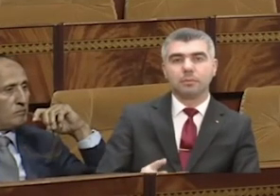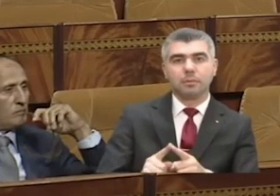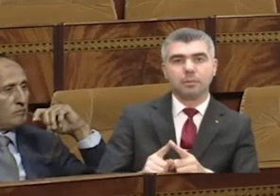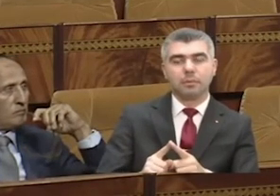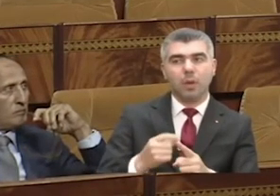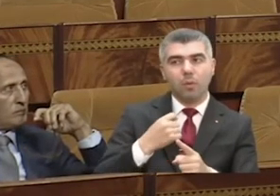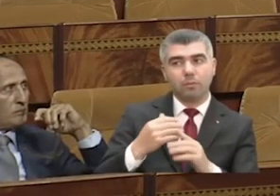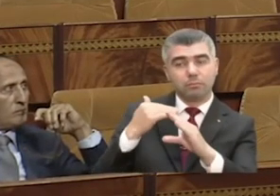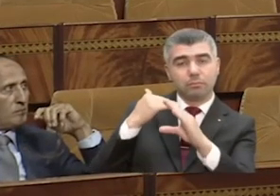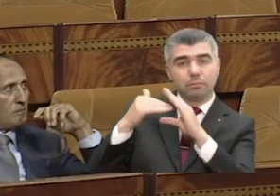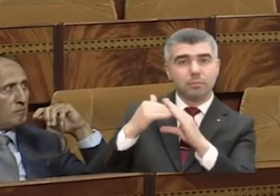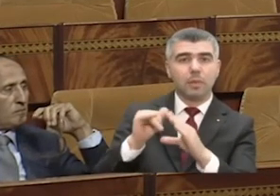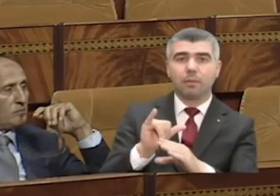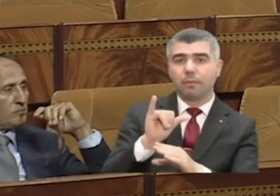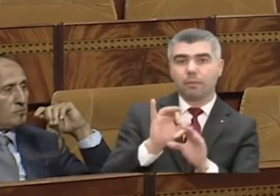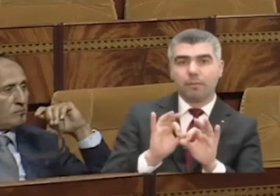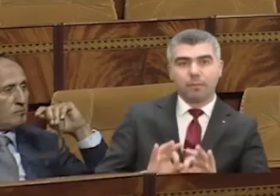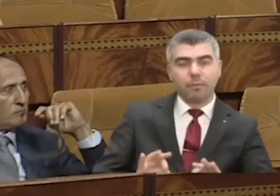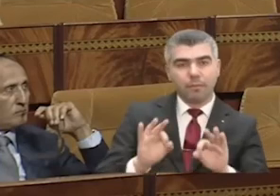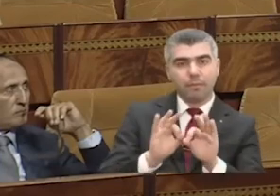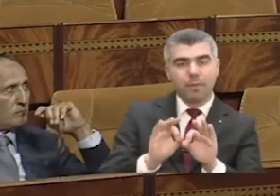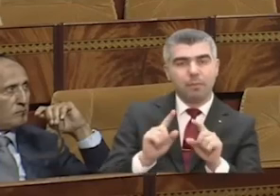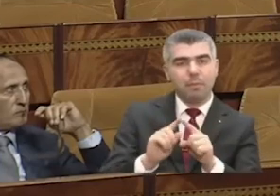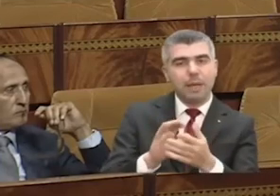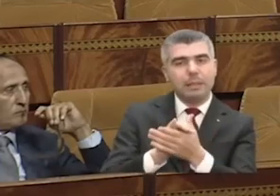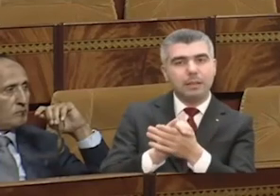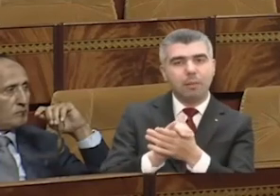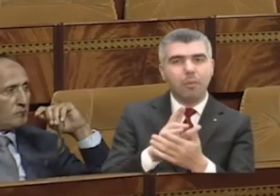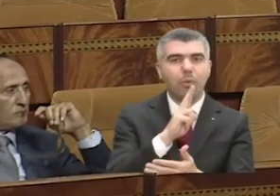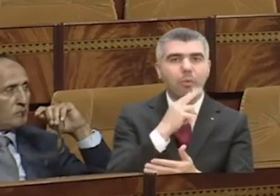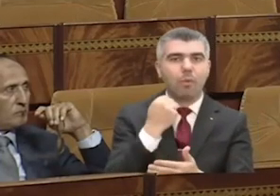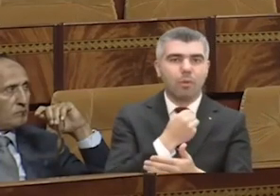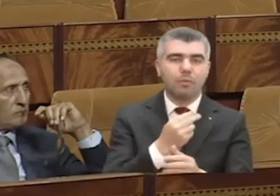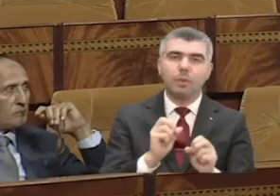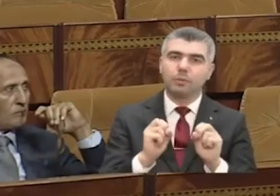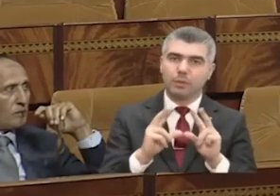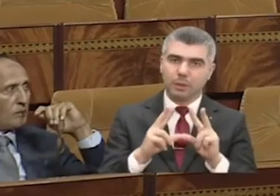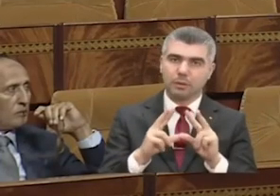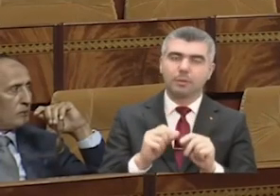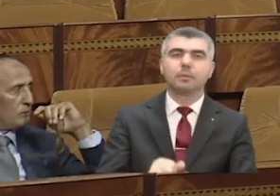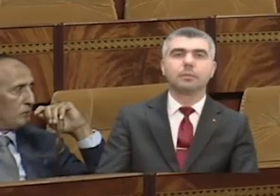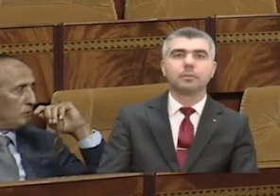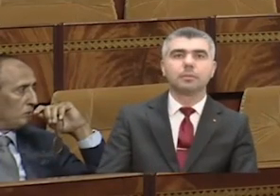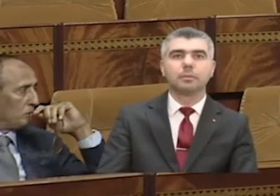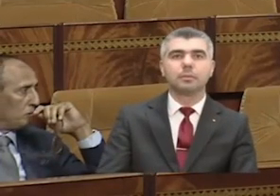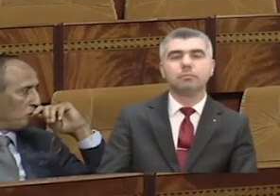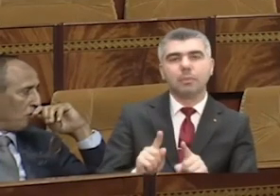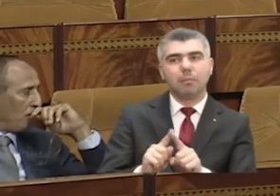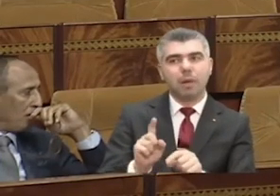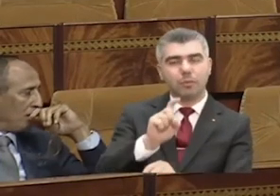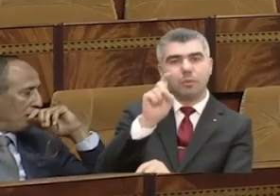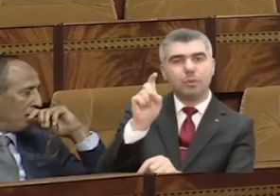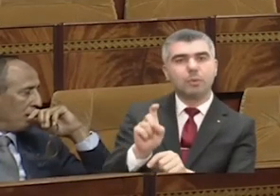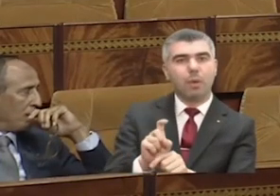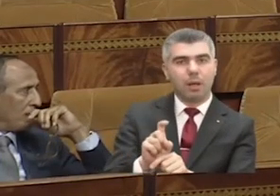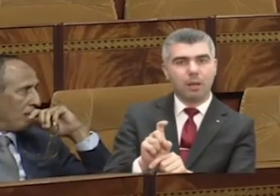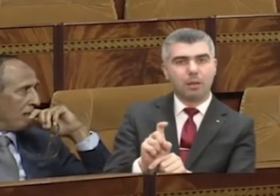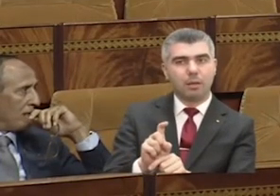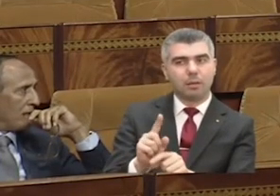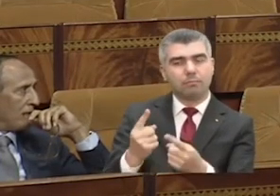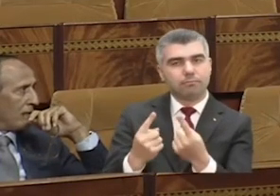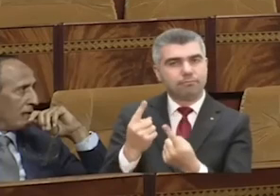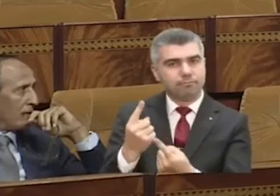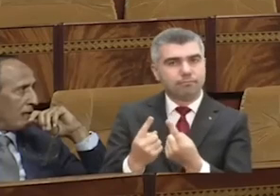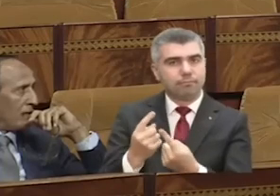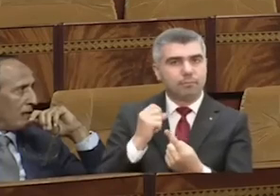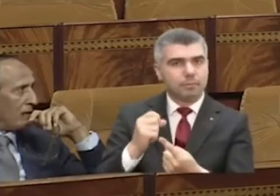لغيرها. ثالثا في إطار التضامن الحكومي يمكن طبعا، وإذا كان سؤال في حساسية ما